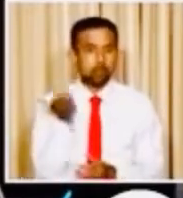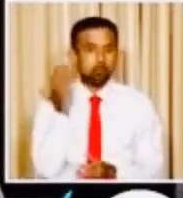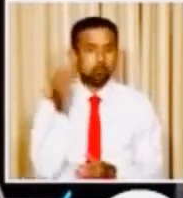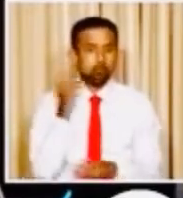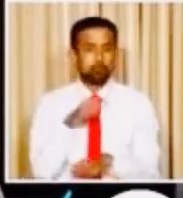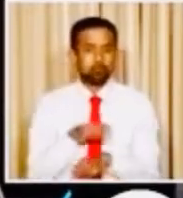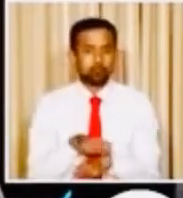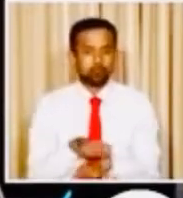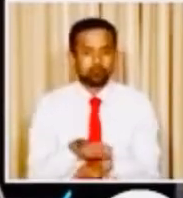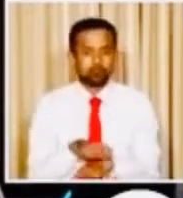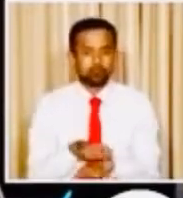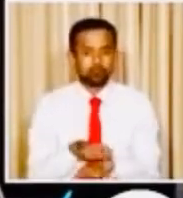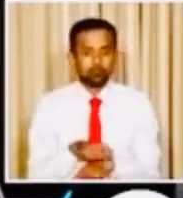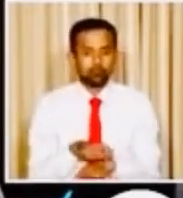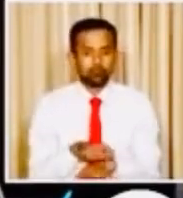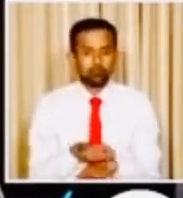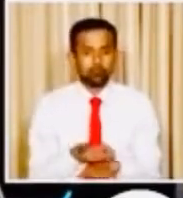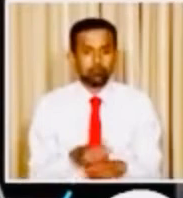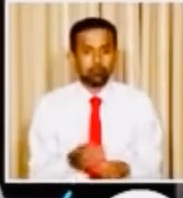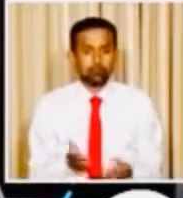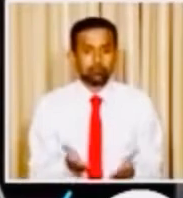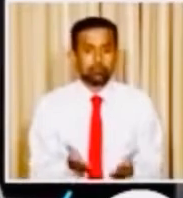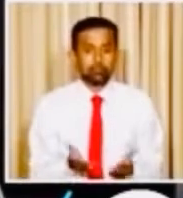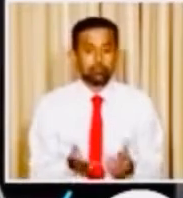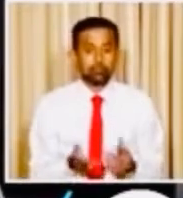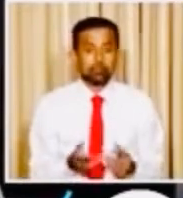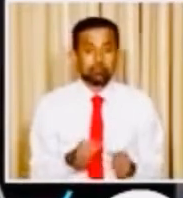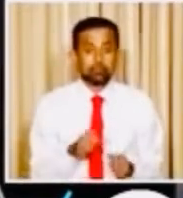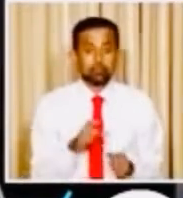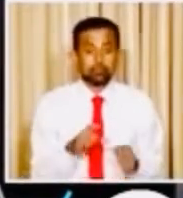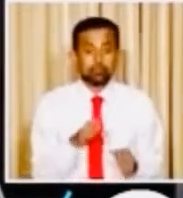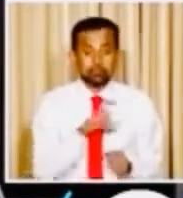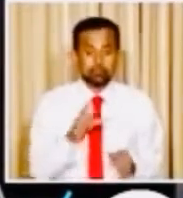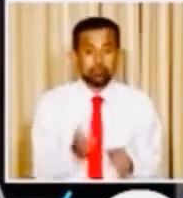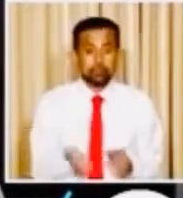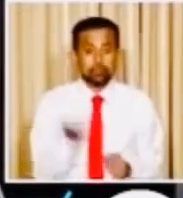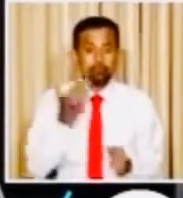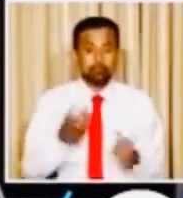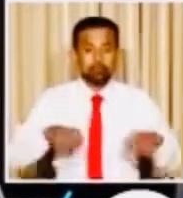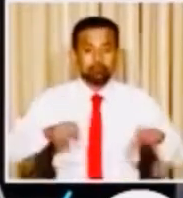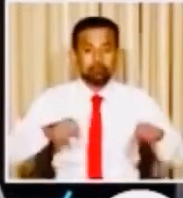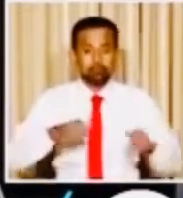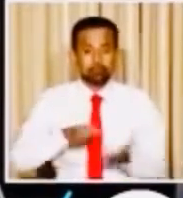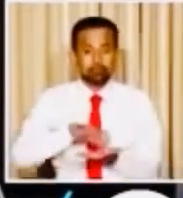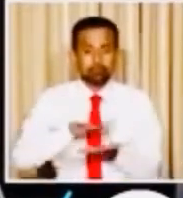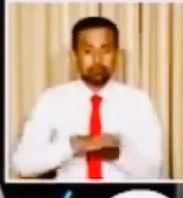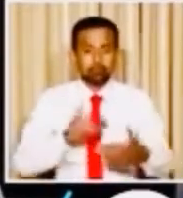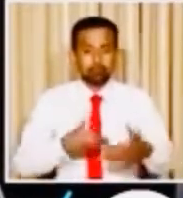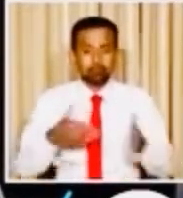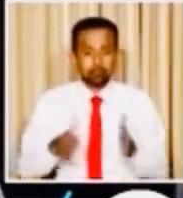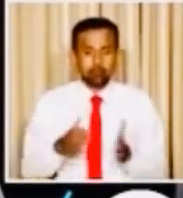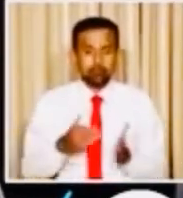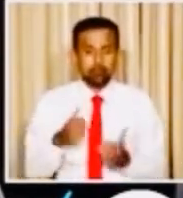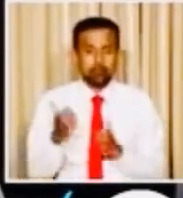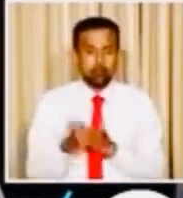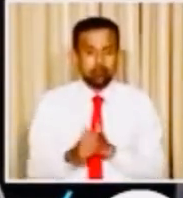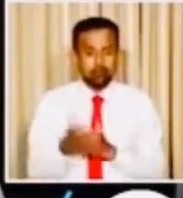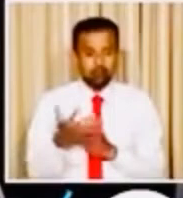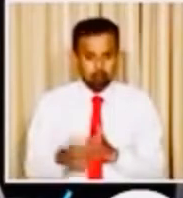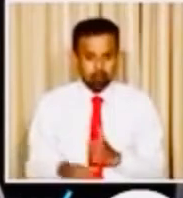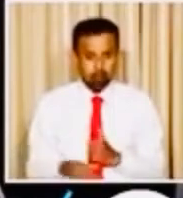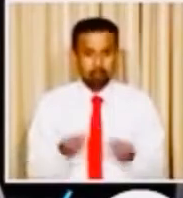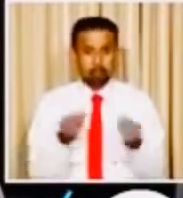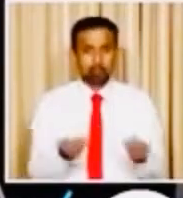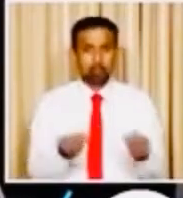අපි මේ අධිධාරිතාවයේ සහිත යතුරු පැදි ලියාපදිංචි කිරීම සඳහා කැබිනට් පත්‍රිකාවකුත් අපි සකස් කෙරුවා, ඉදිරිපත් කෙරුවේ